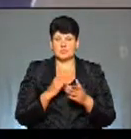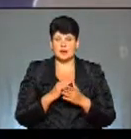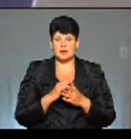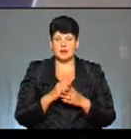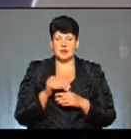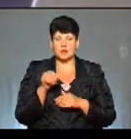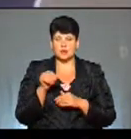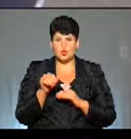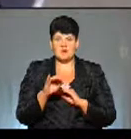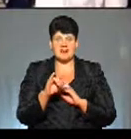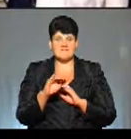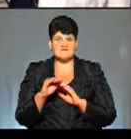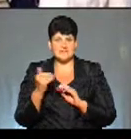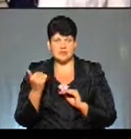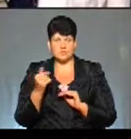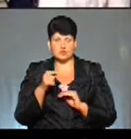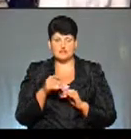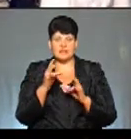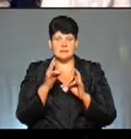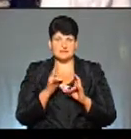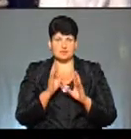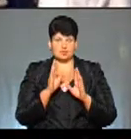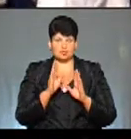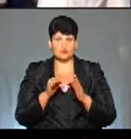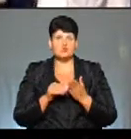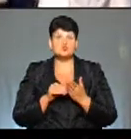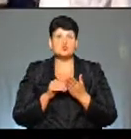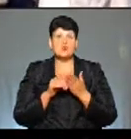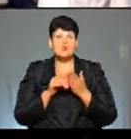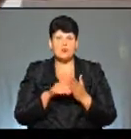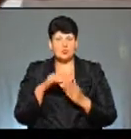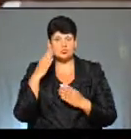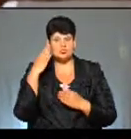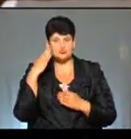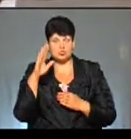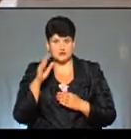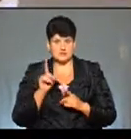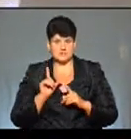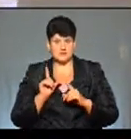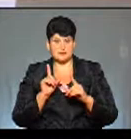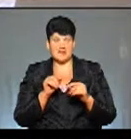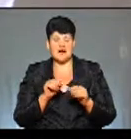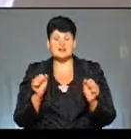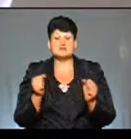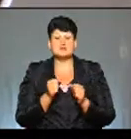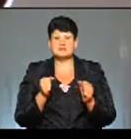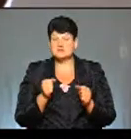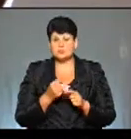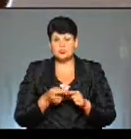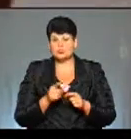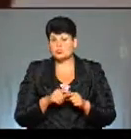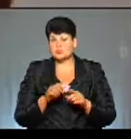виклику, і тут небезпечно буде навіть з допомогою чужою підніматися. А взимку так взагалі, типу, це